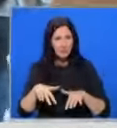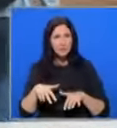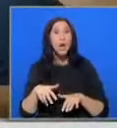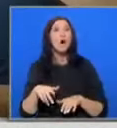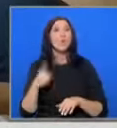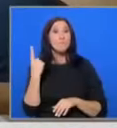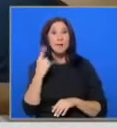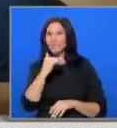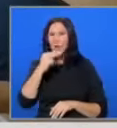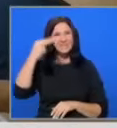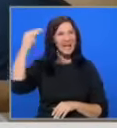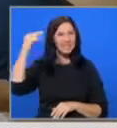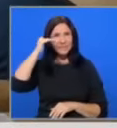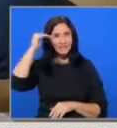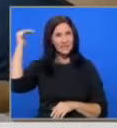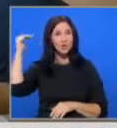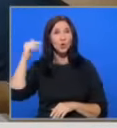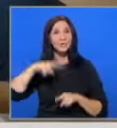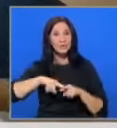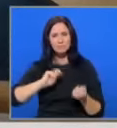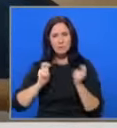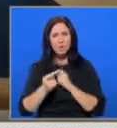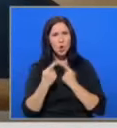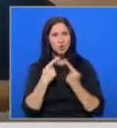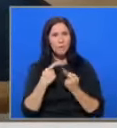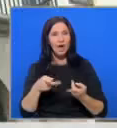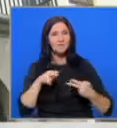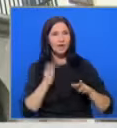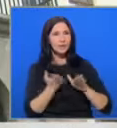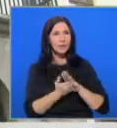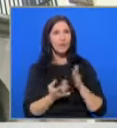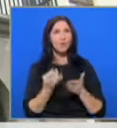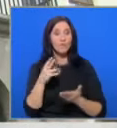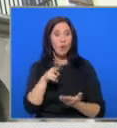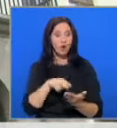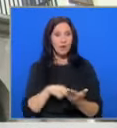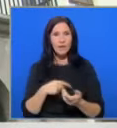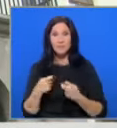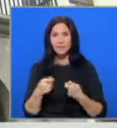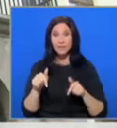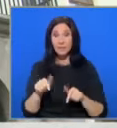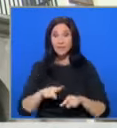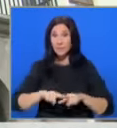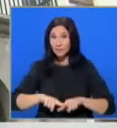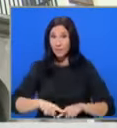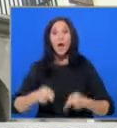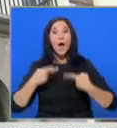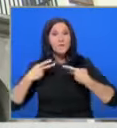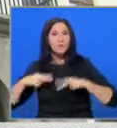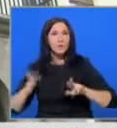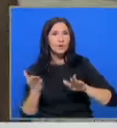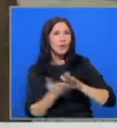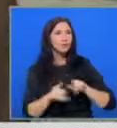от първоинстанционния съд, замени я с условна и върна делото за ново разглеждане в Пазарджик. Днес съдът пък върна делото